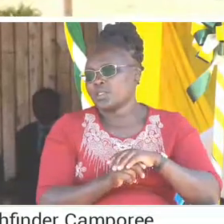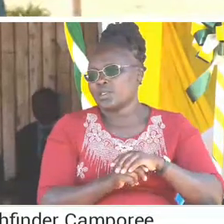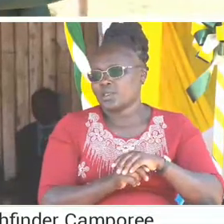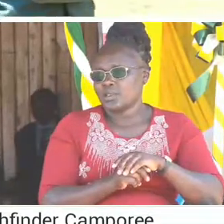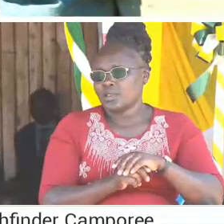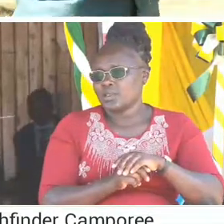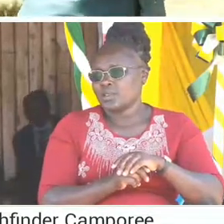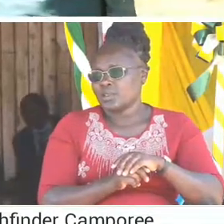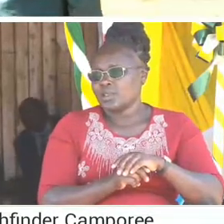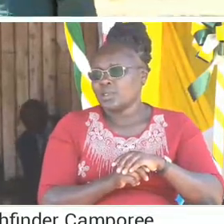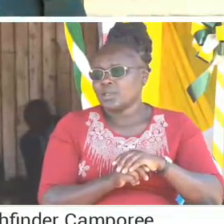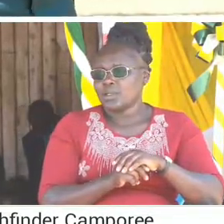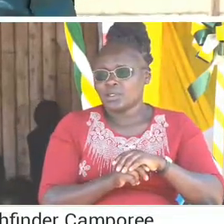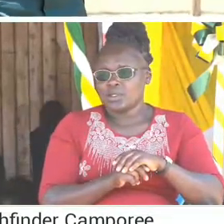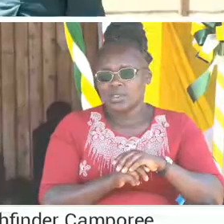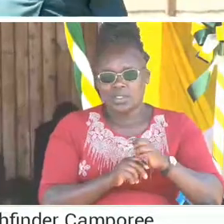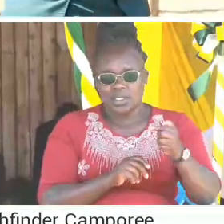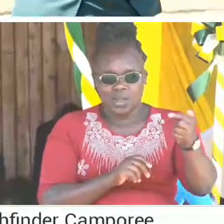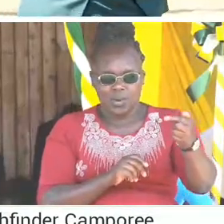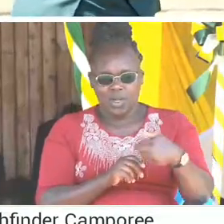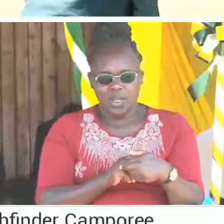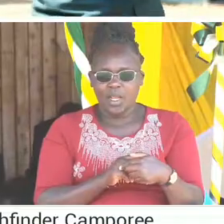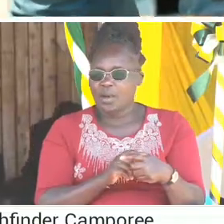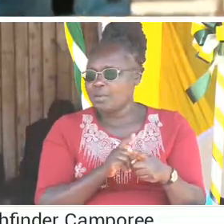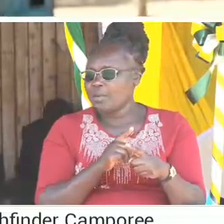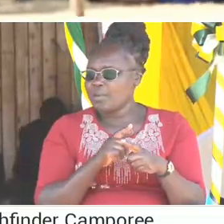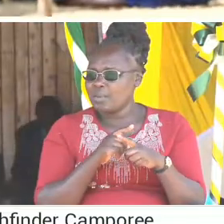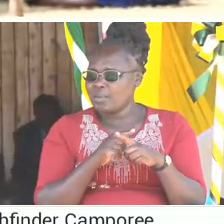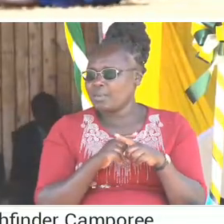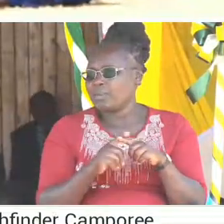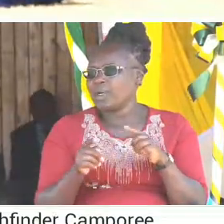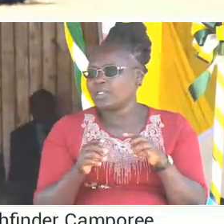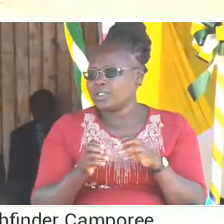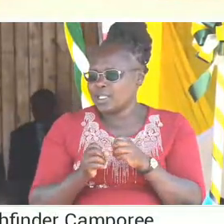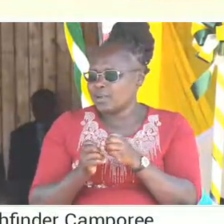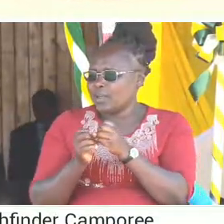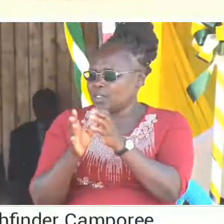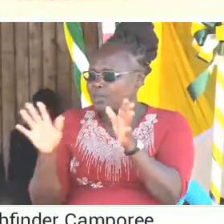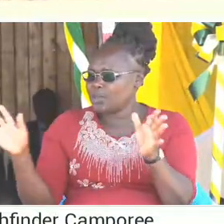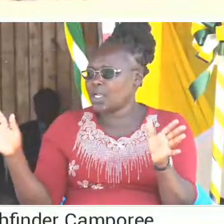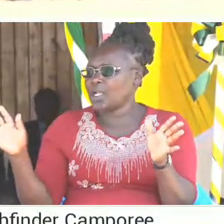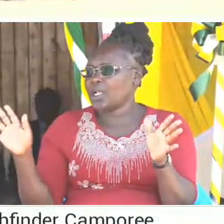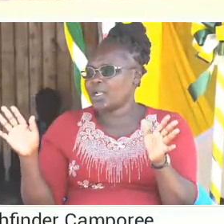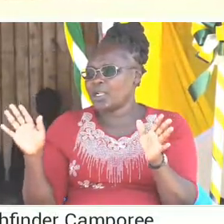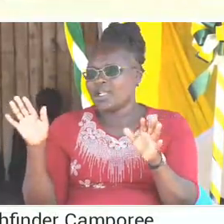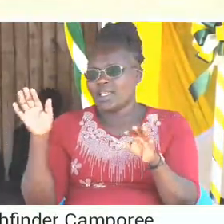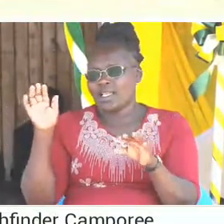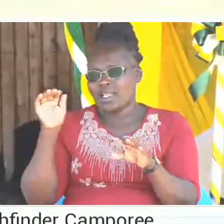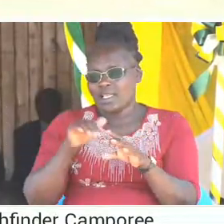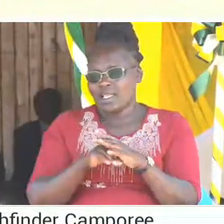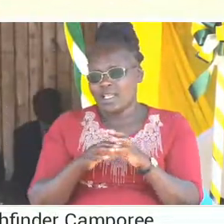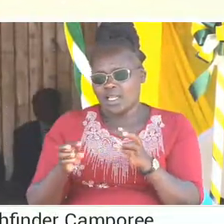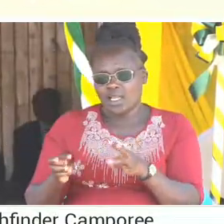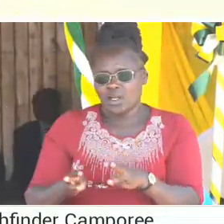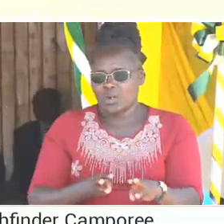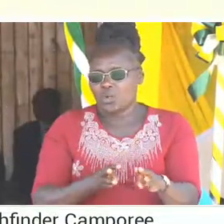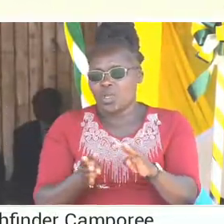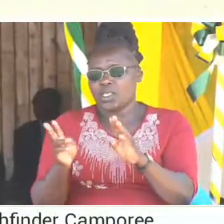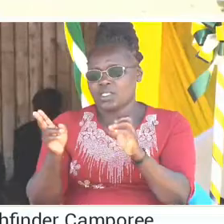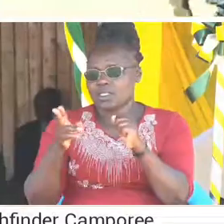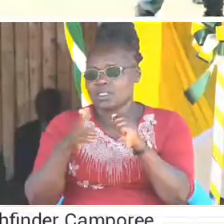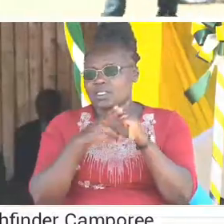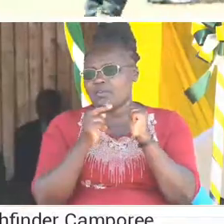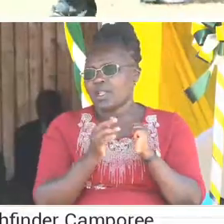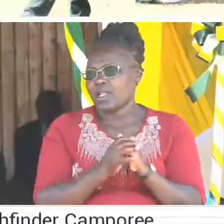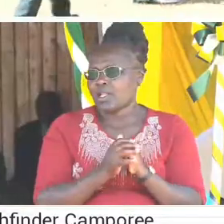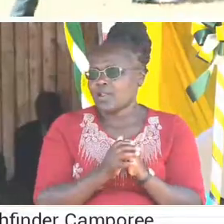lakini moja. Lakini watakimbia mbele yako lakini, kwa njia saba. Lakini Bwana atawafanya hawa adui wakimbie mbele yako kwa njia saba.